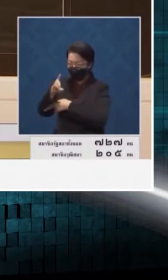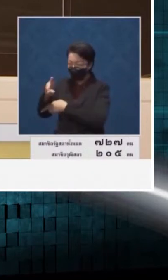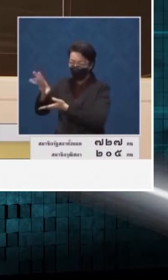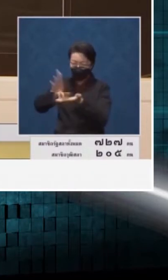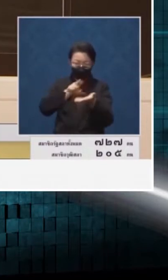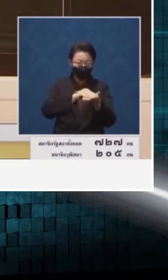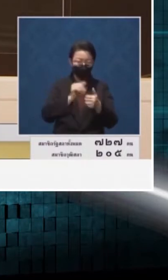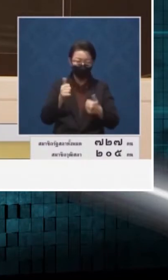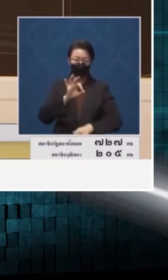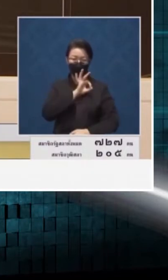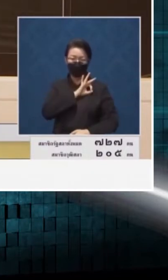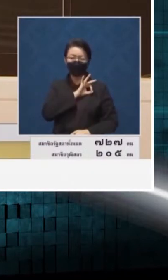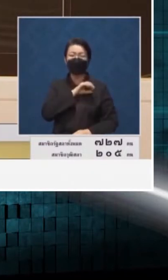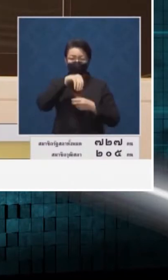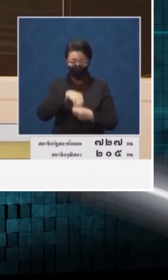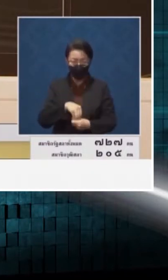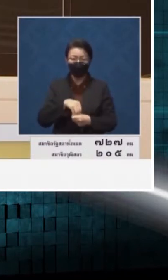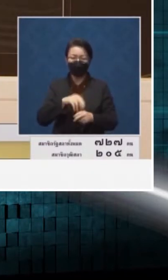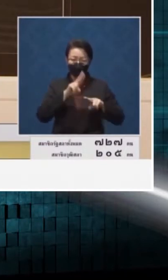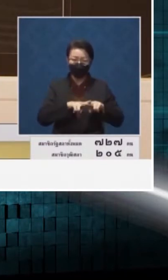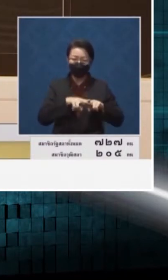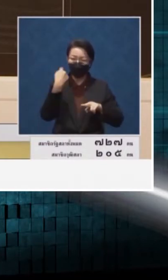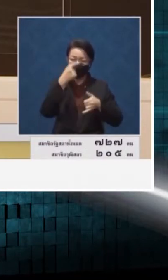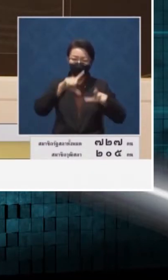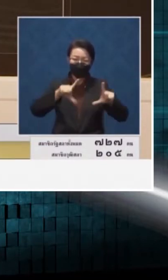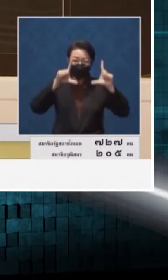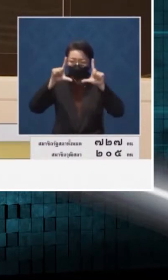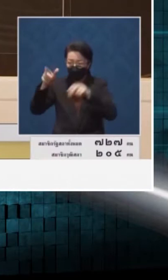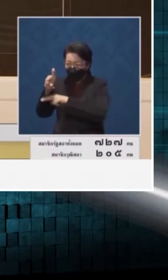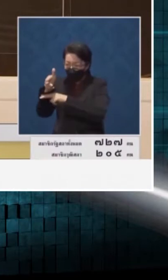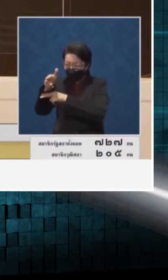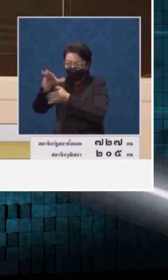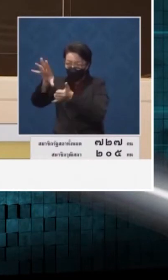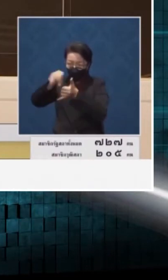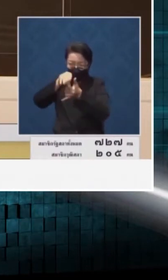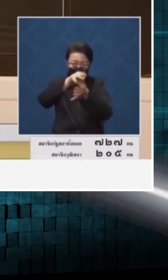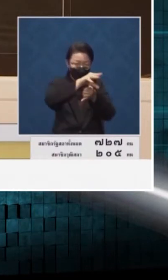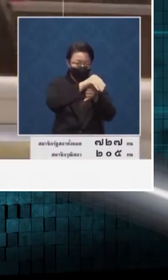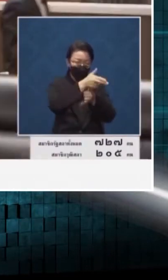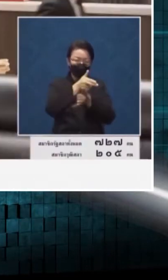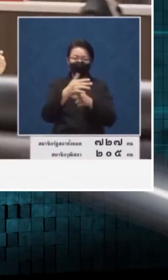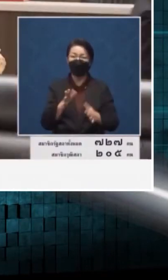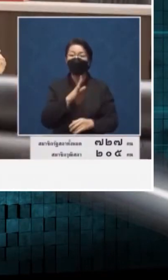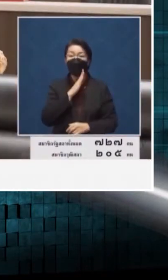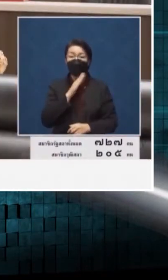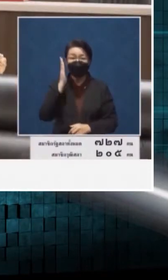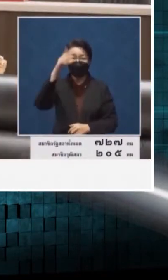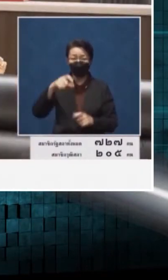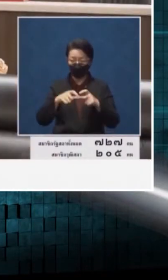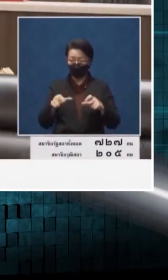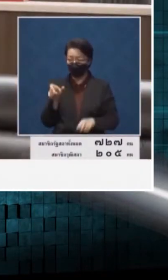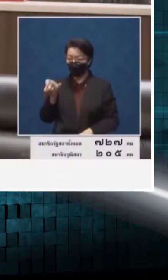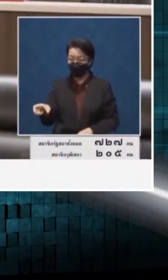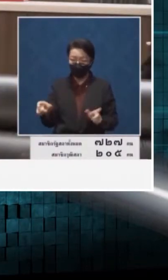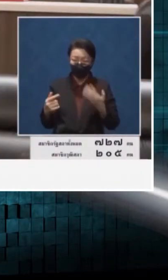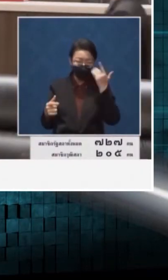การอภิปรายกันเสร็จสิ้นเรียบร้อยแล้วในมาตรา 24/1ก่อนที่จะมีการลงมติว่าสมาชิกจะ